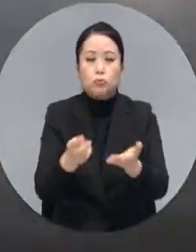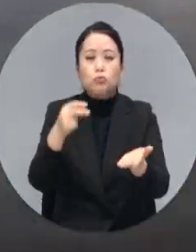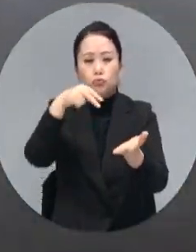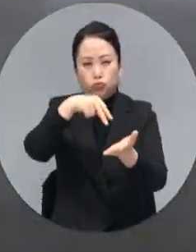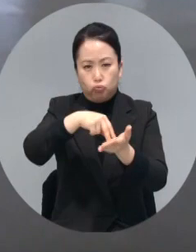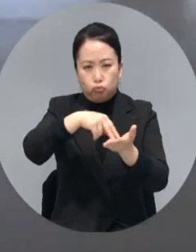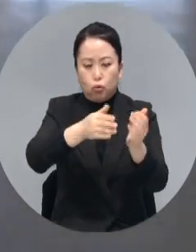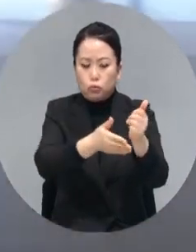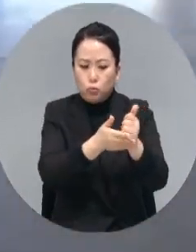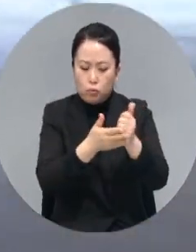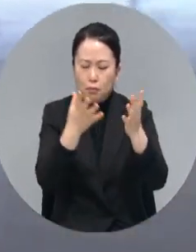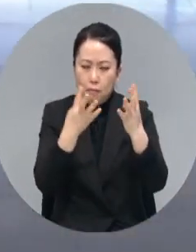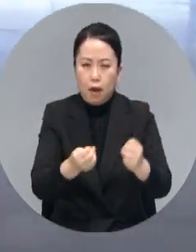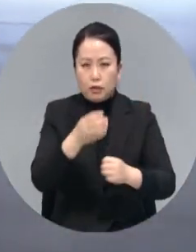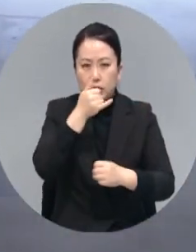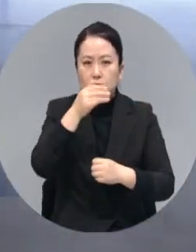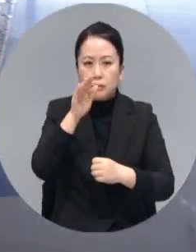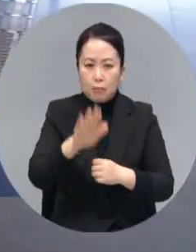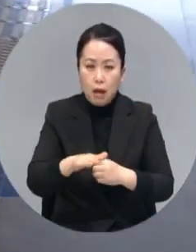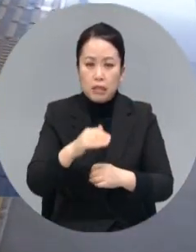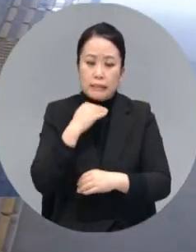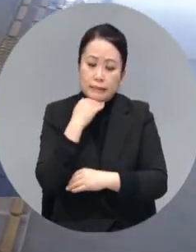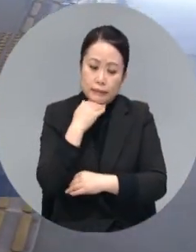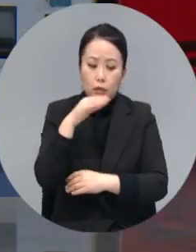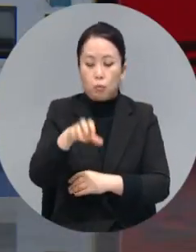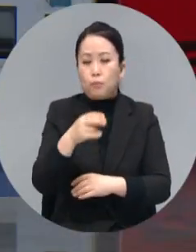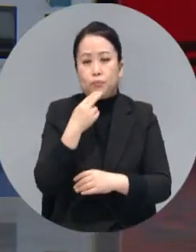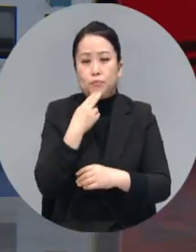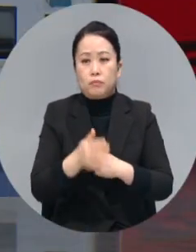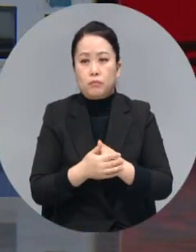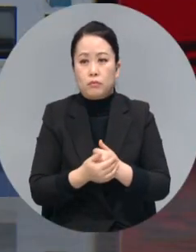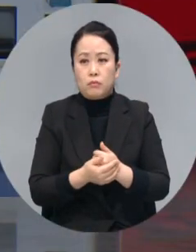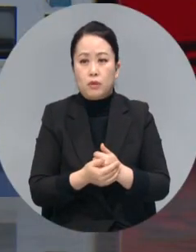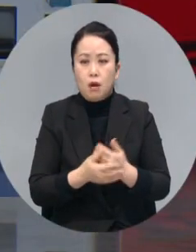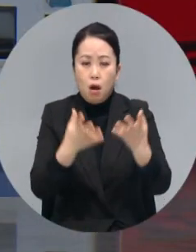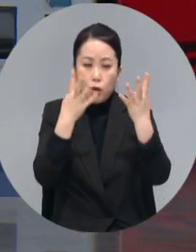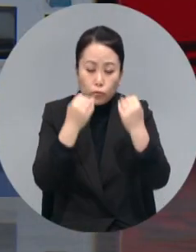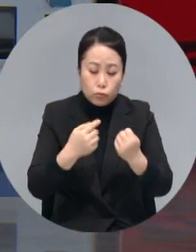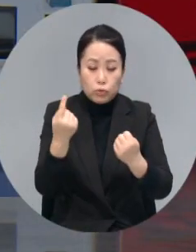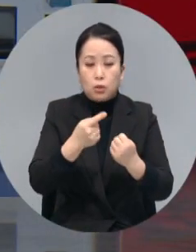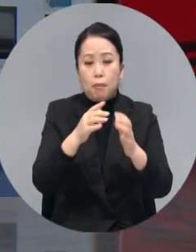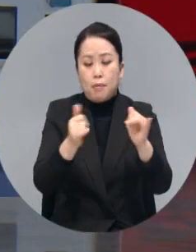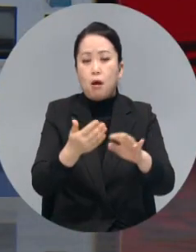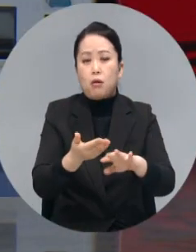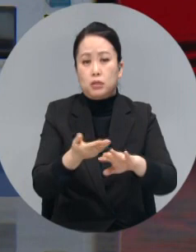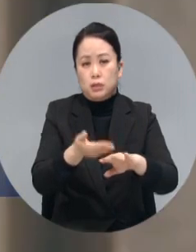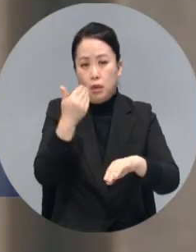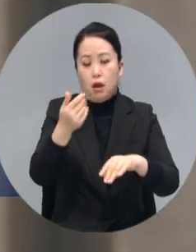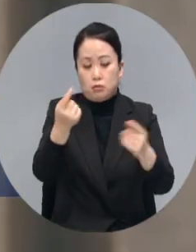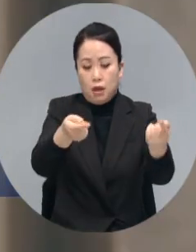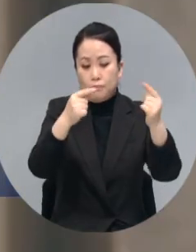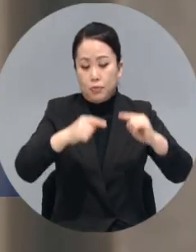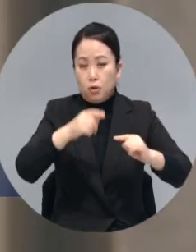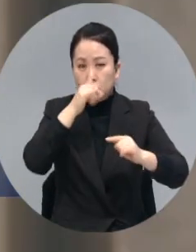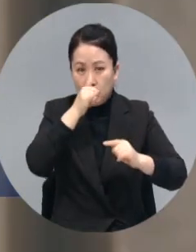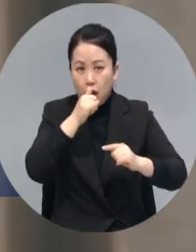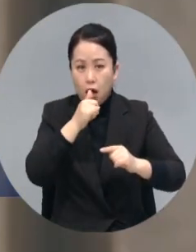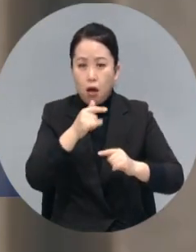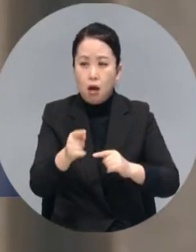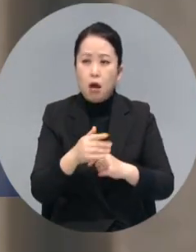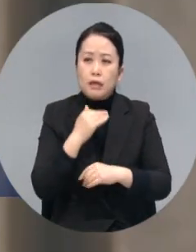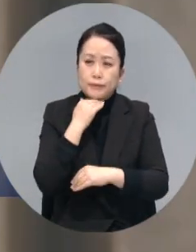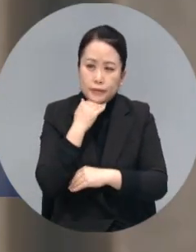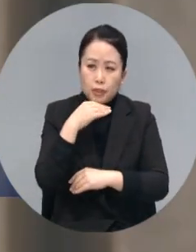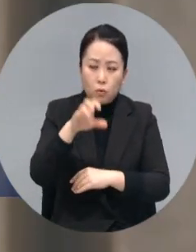따로 없습니다. 수천 명이 이제 대기약도 없고 화장실도 없고 이 추운데